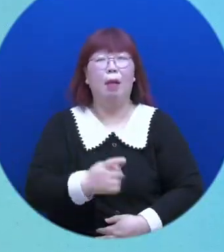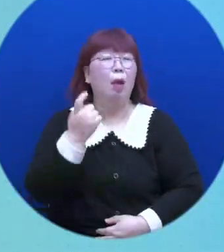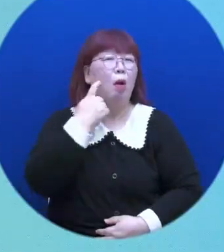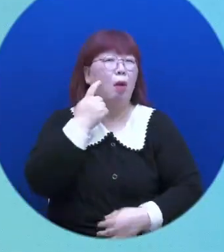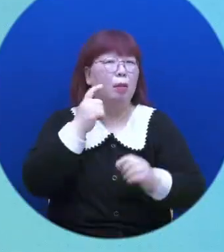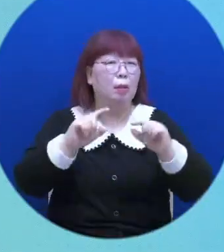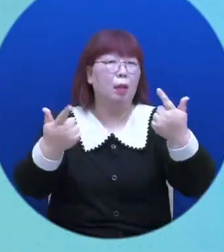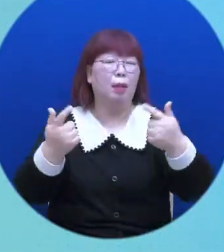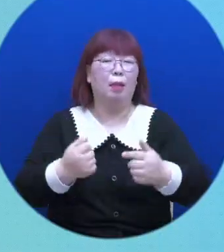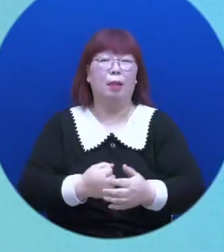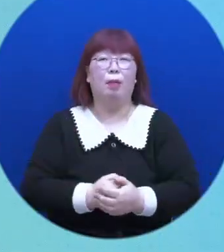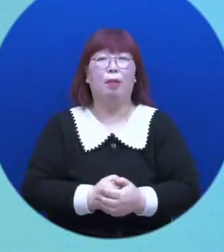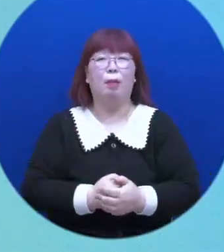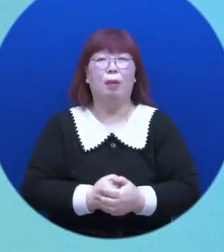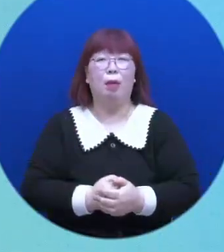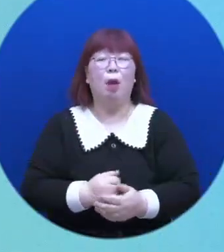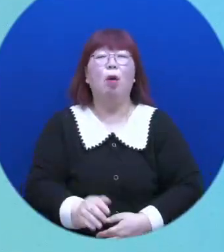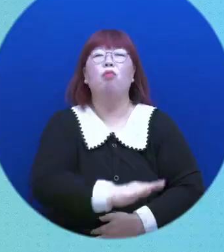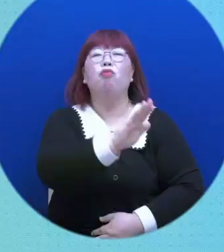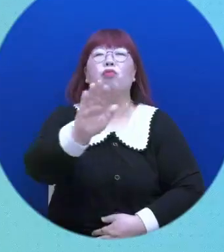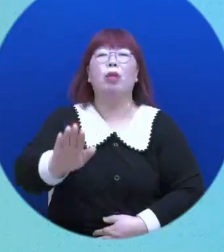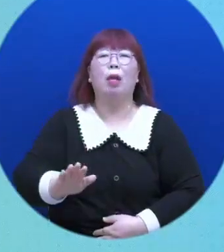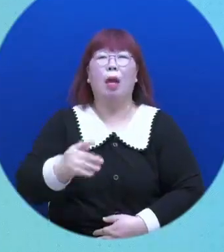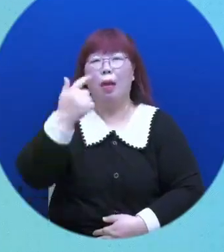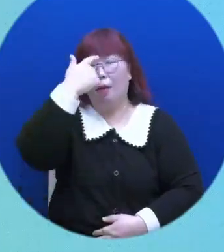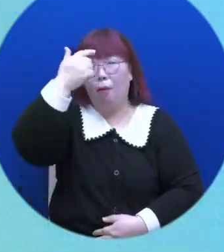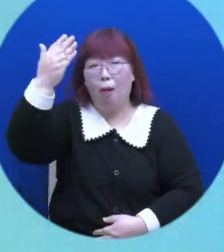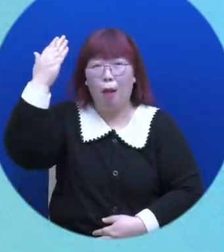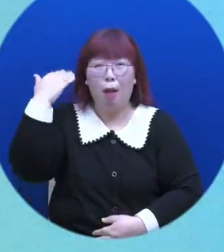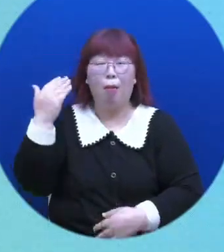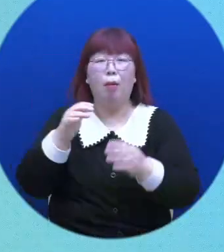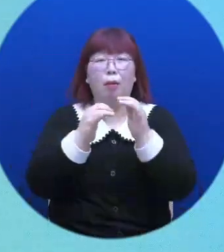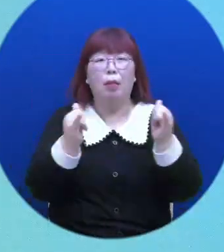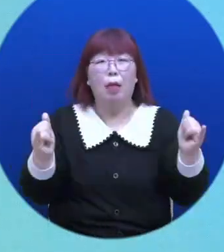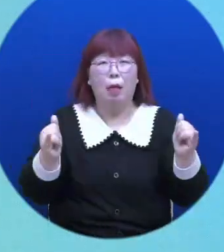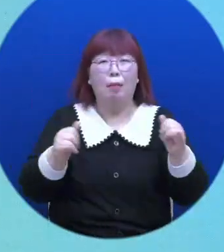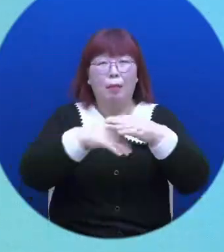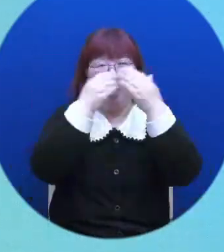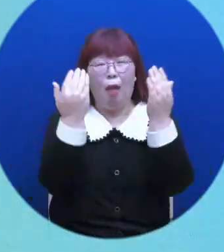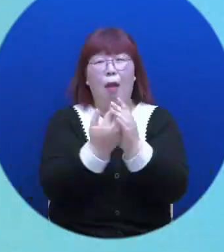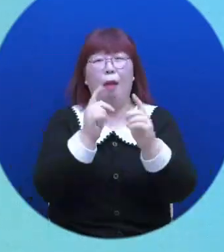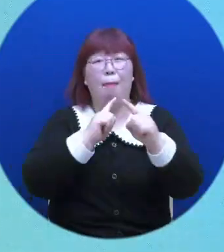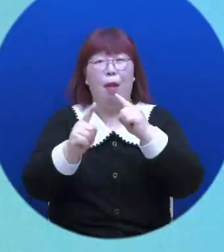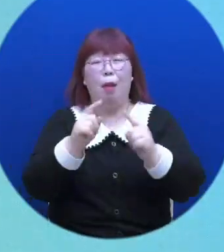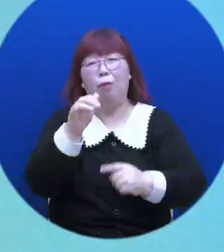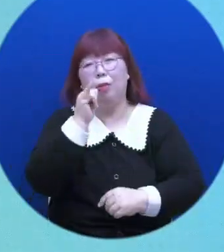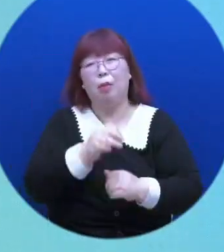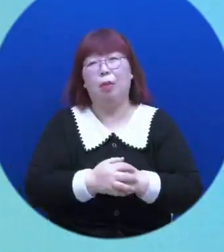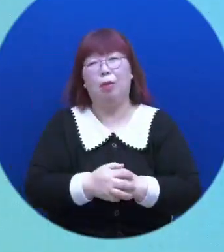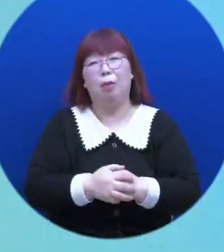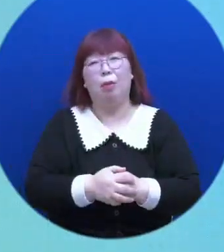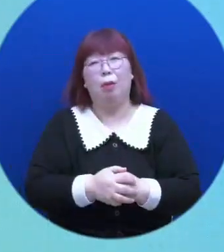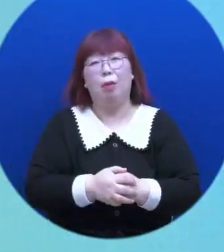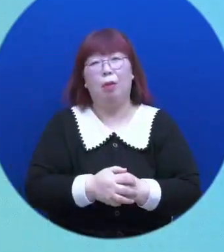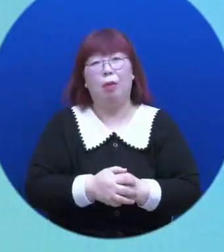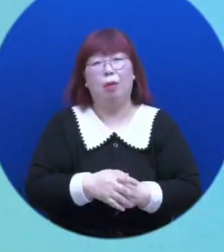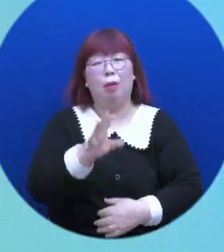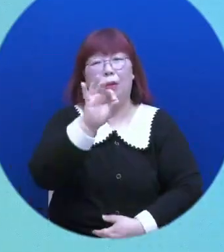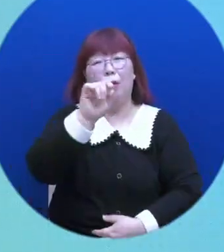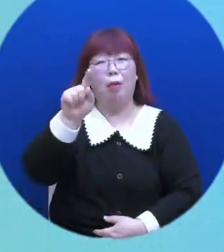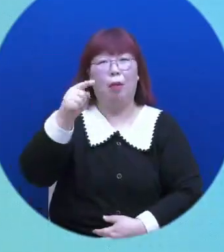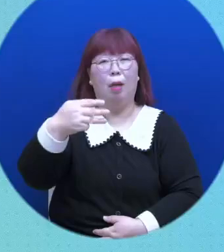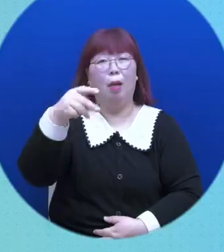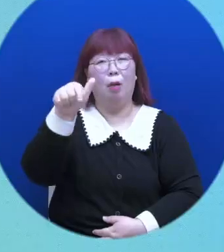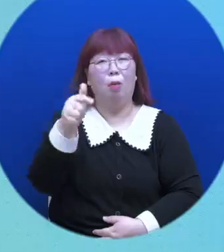거짓이 아니에요. 우리가 과거로 세상의 사람들이 다 말하고 있잖아요. 알고리즘이라고 해서